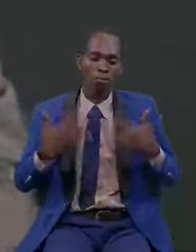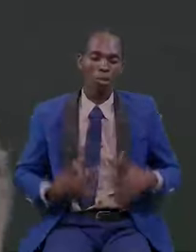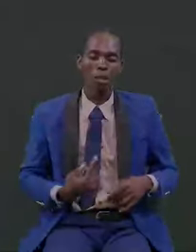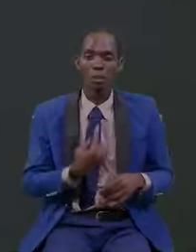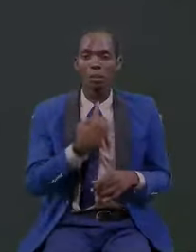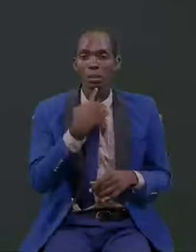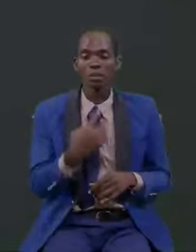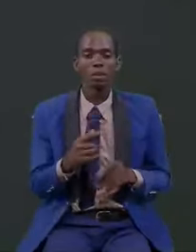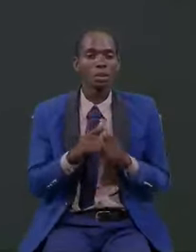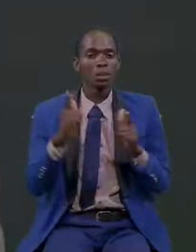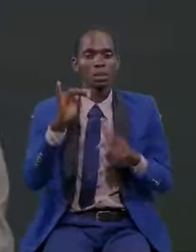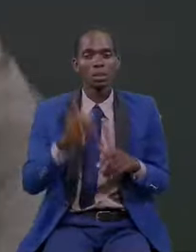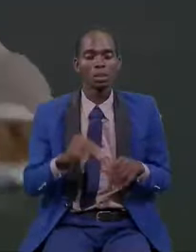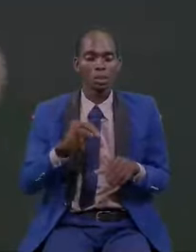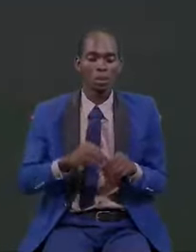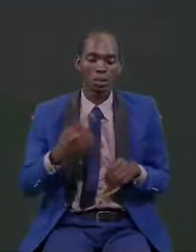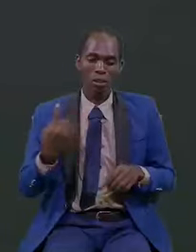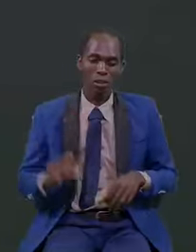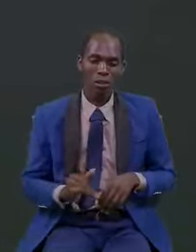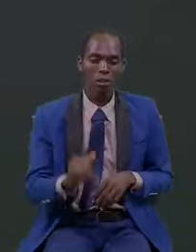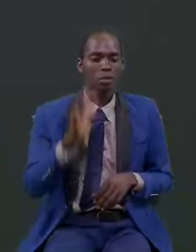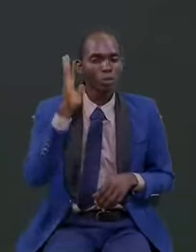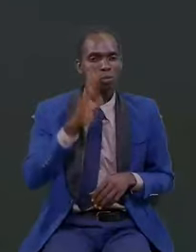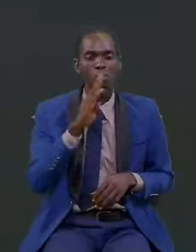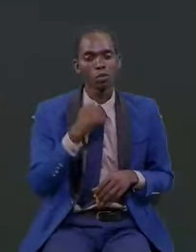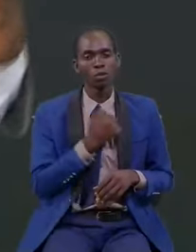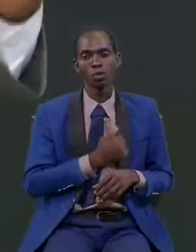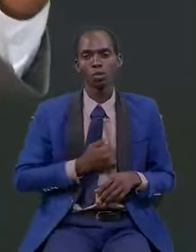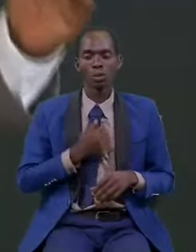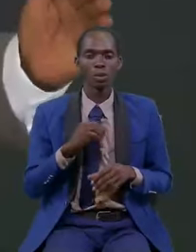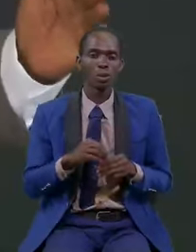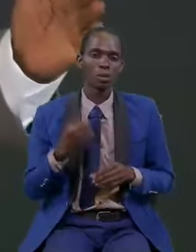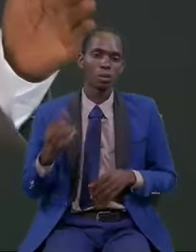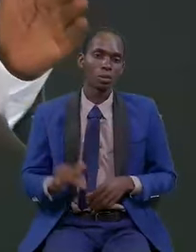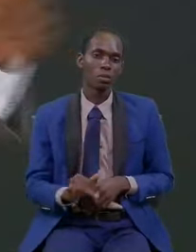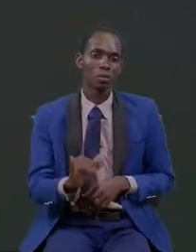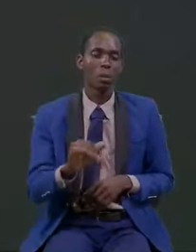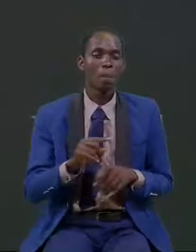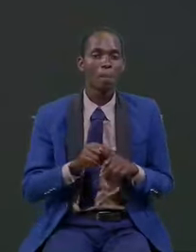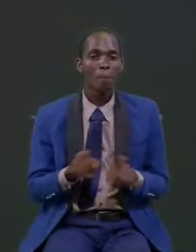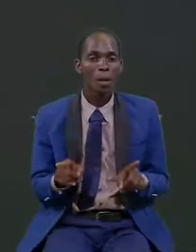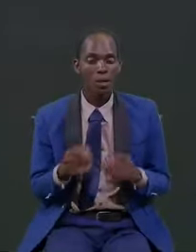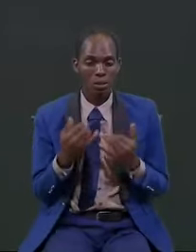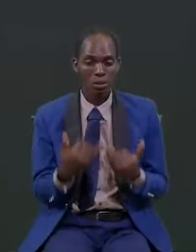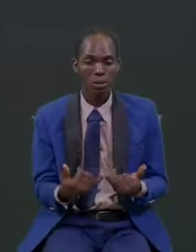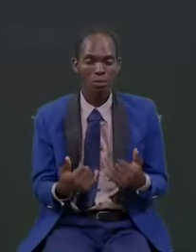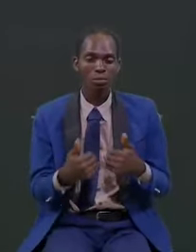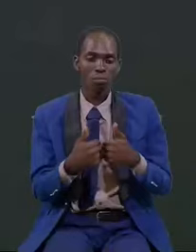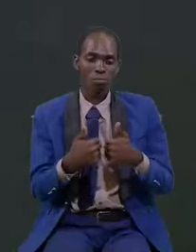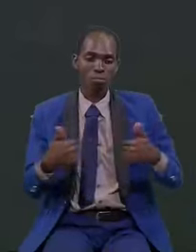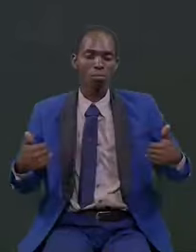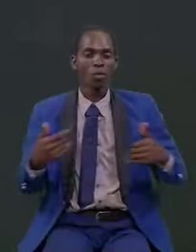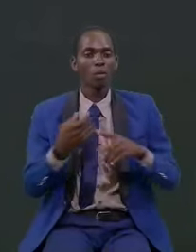irrévocablement dans l'éternité. Vous regretterez dans l'éternité. Mais vous devez vous éloigner de